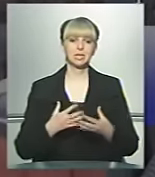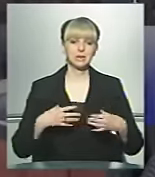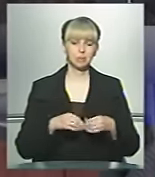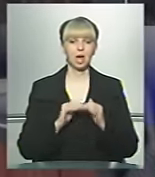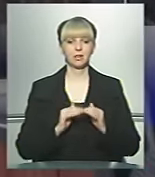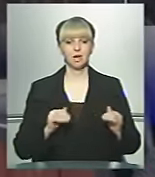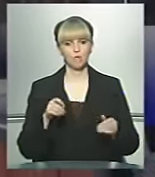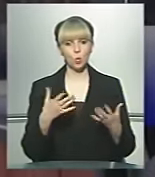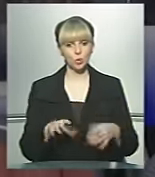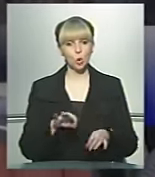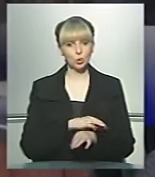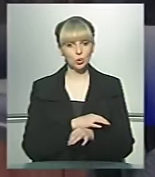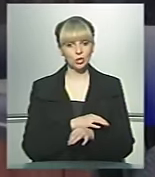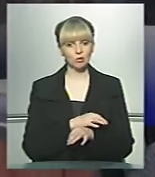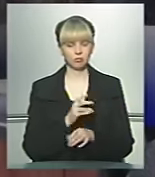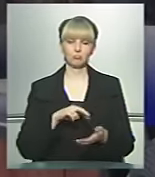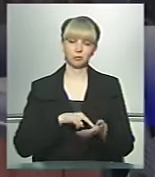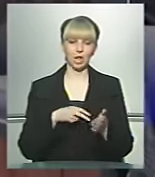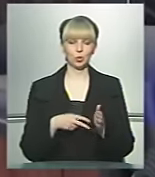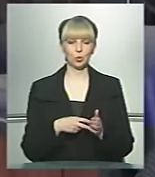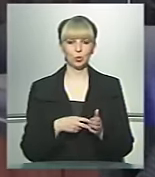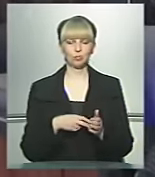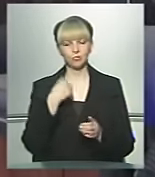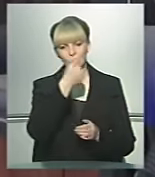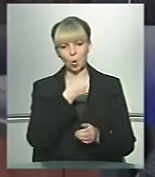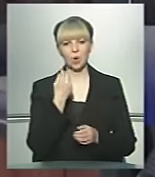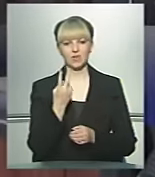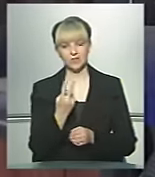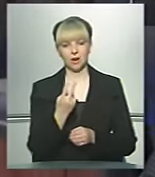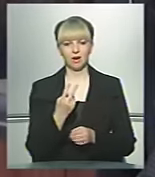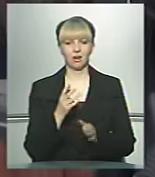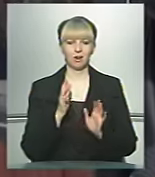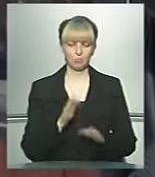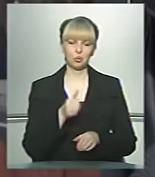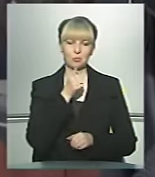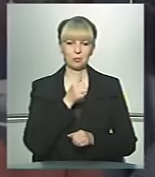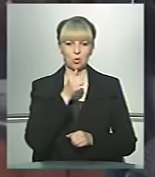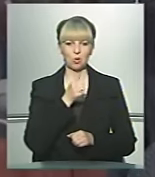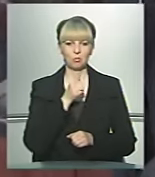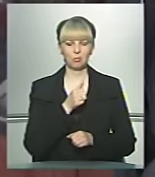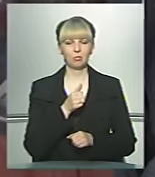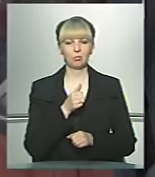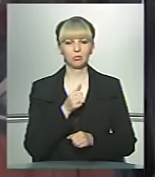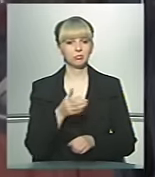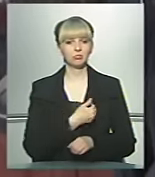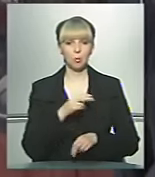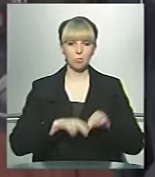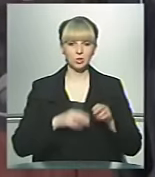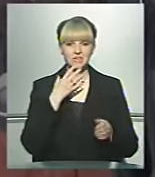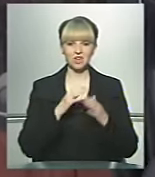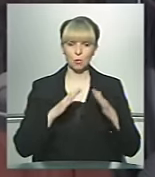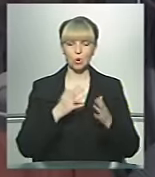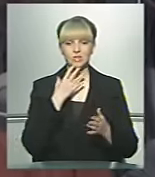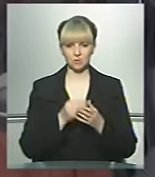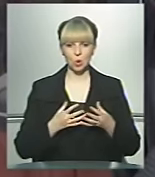діти. Ви вже одружені? Ну от планую. Рік-два, да. Буду пробувати. Ну, власне, хочете побудувати свій будинок для